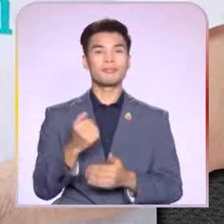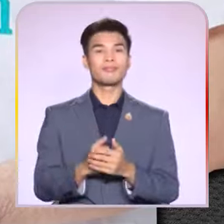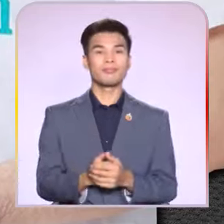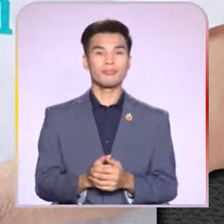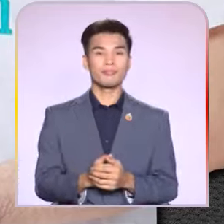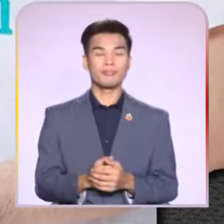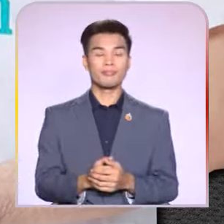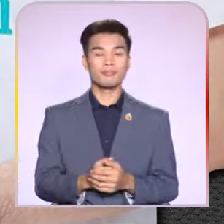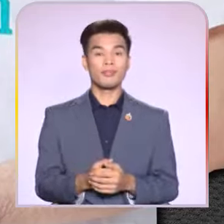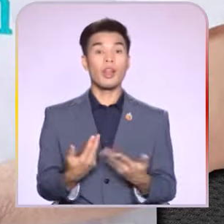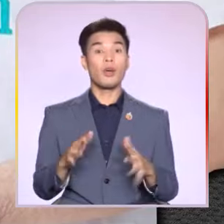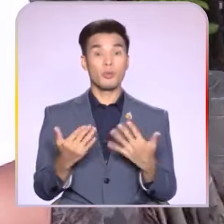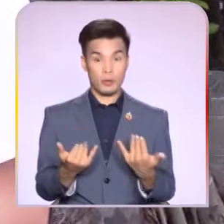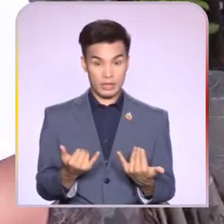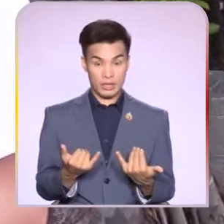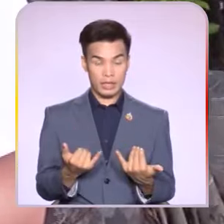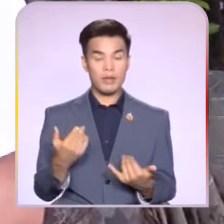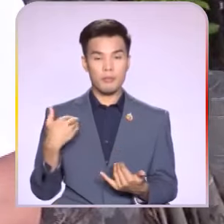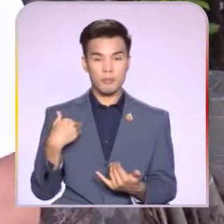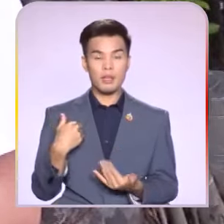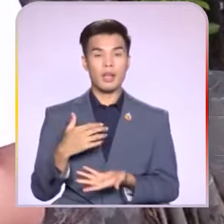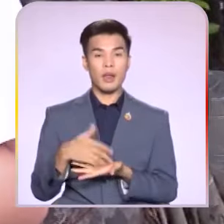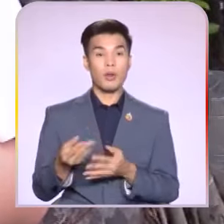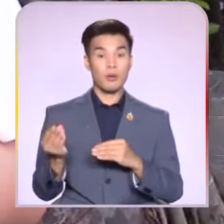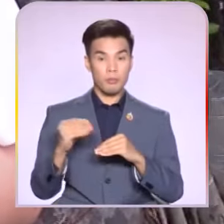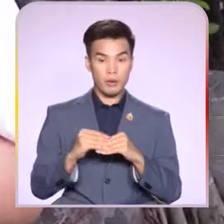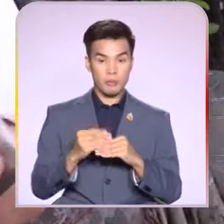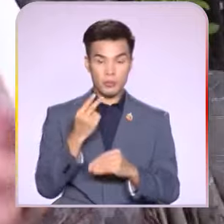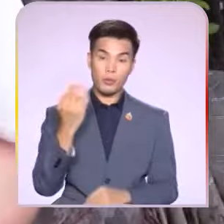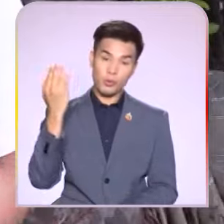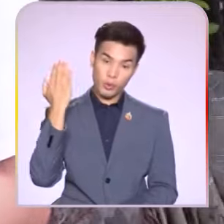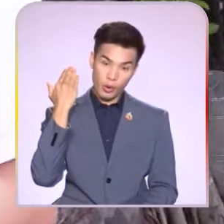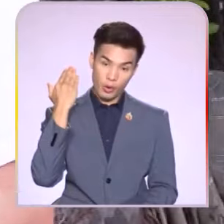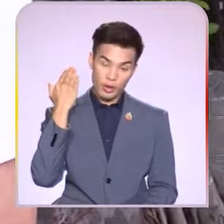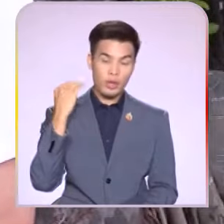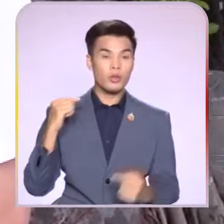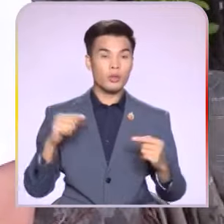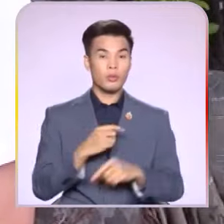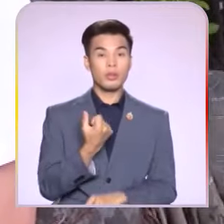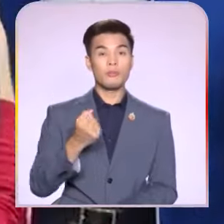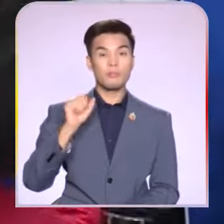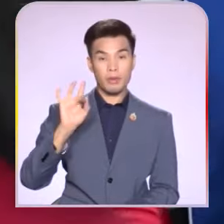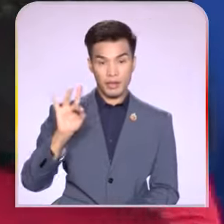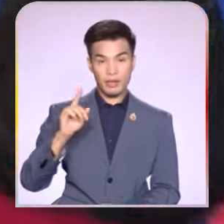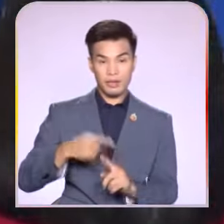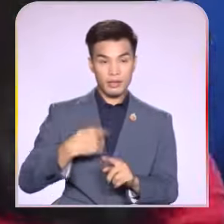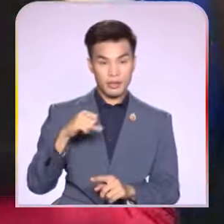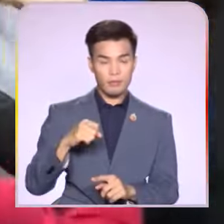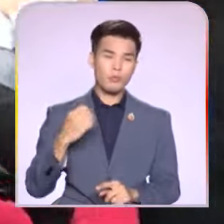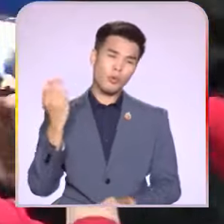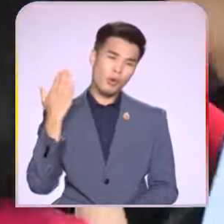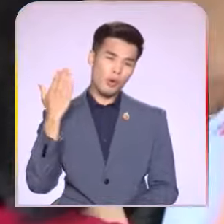คะ ค่ะแล้วก็วันนี้นะคะคุณผู้ชมมีอีกหนึ่งความเคลื่อนไหวเดี๋ยวขอย้อนไปนิดนึงก่อนนะวันที่18ตุลาคมนะคะต